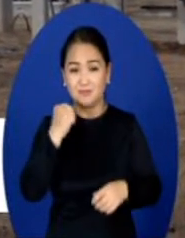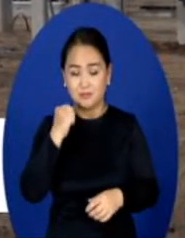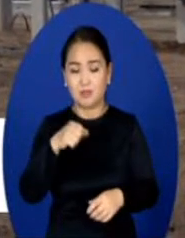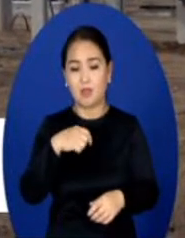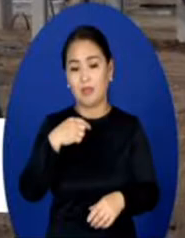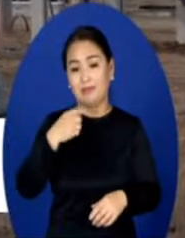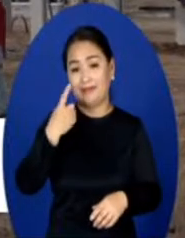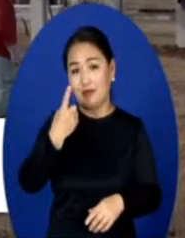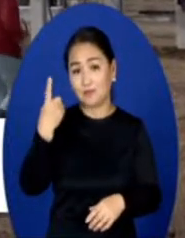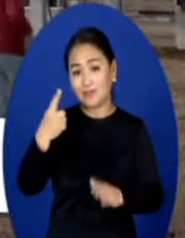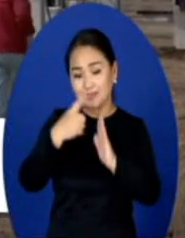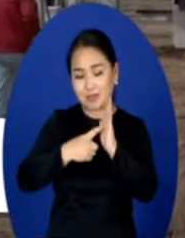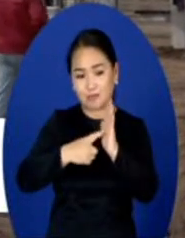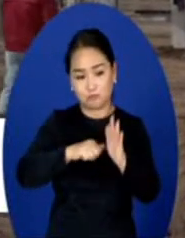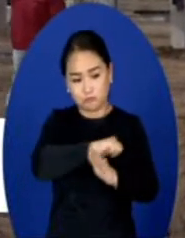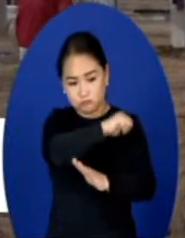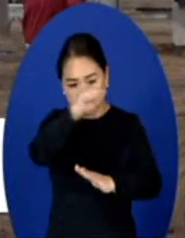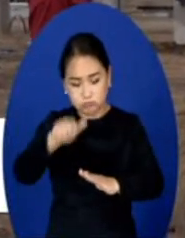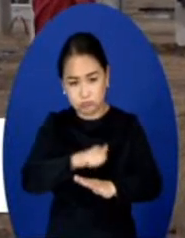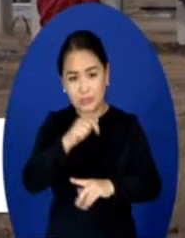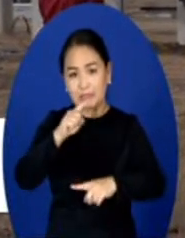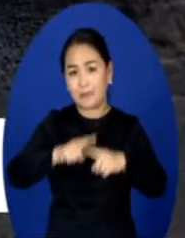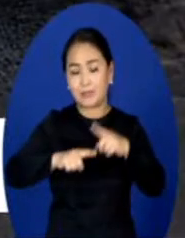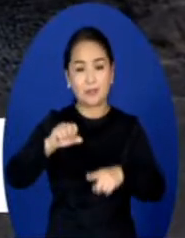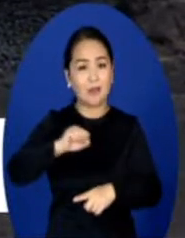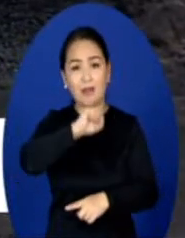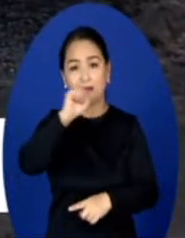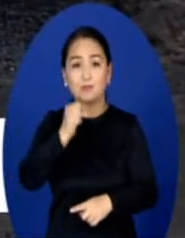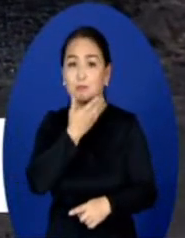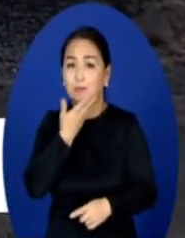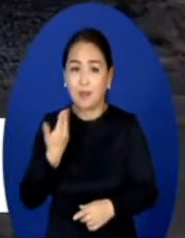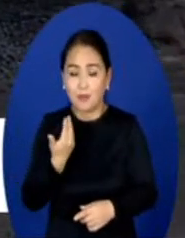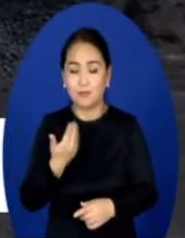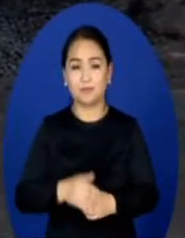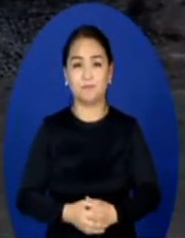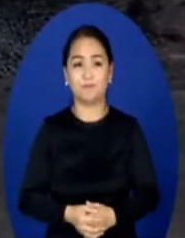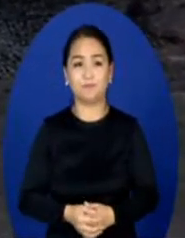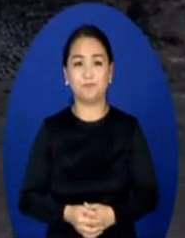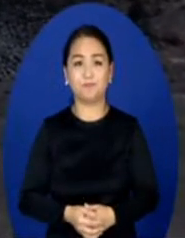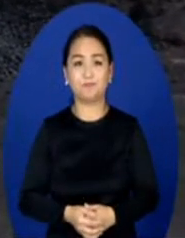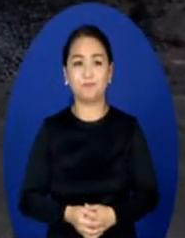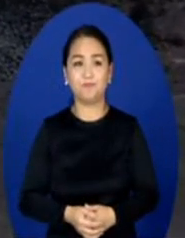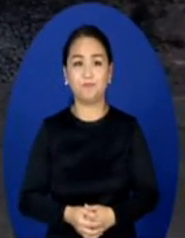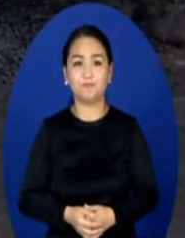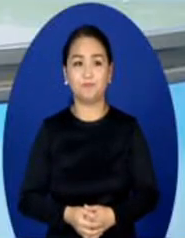сарын 1-нд бүрэн ашиглалтанд ороход ямар нэгэн асуудал байхгүй гэдгийг үйлдвэрийнхэн хэлсэн юм аа.